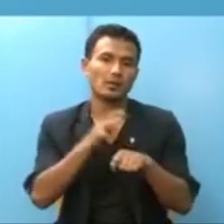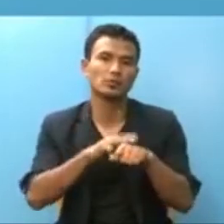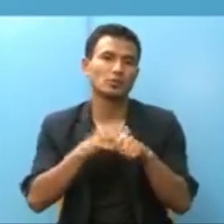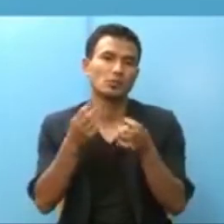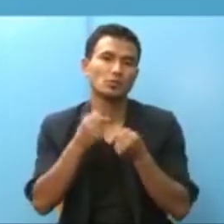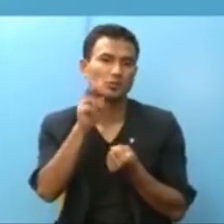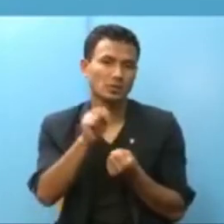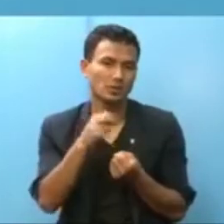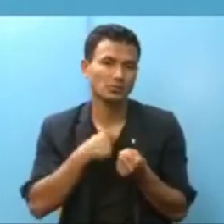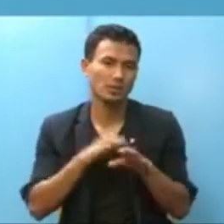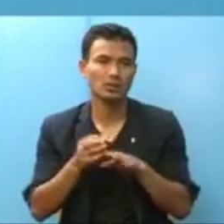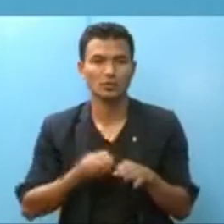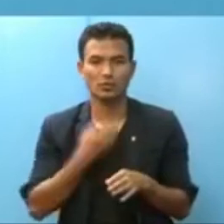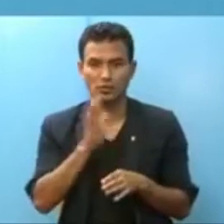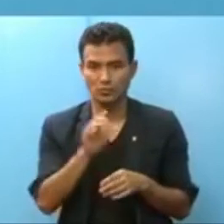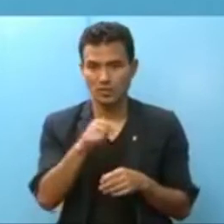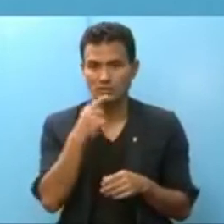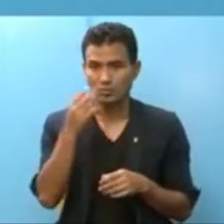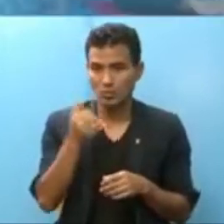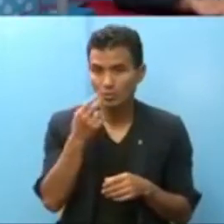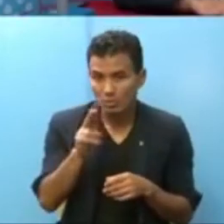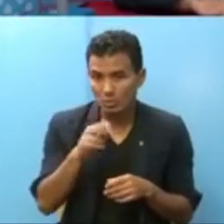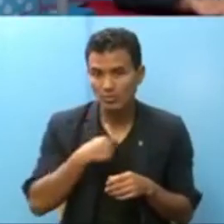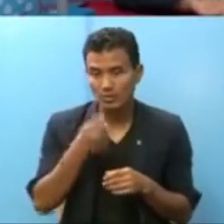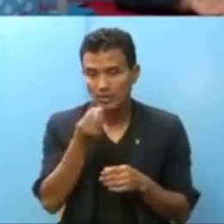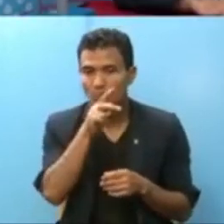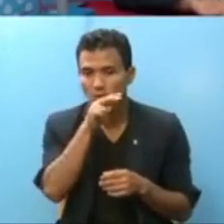पाऊनु पर मुड़ मुड धेरे खुजी चुड़ार साभी आज बोलाउनु भो मलाई मले